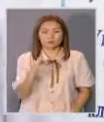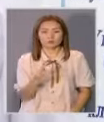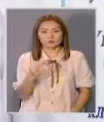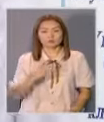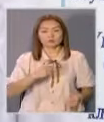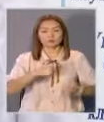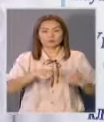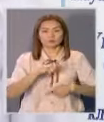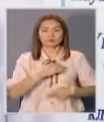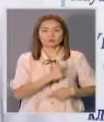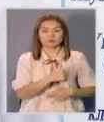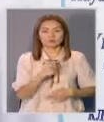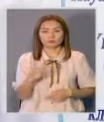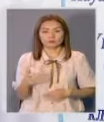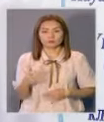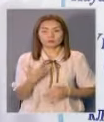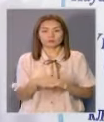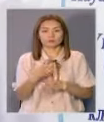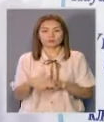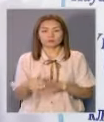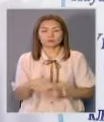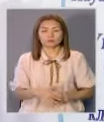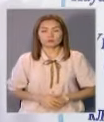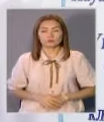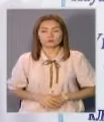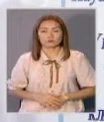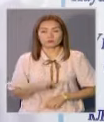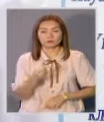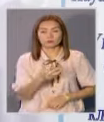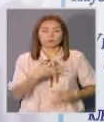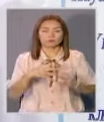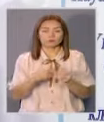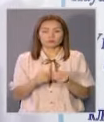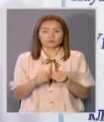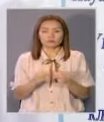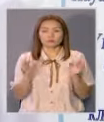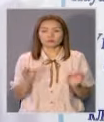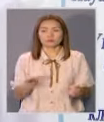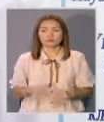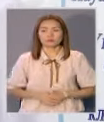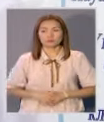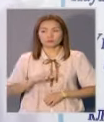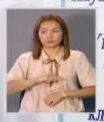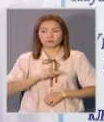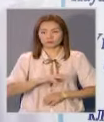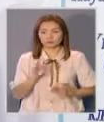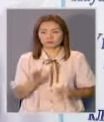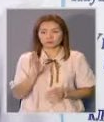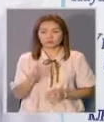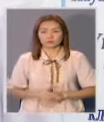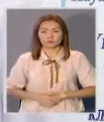жеке тұлғаларға несие беру, лизингі, бұның бәрі өте құптайтын жұмыс деп есептеймін өз